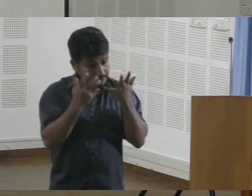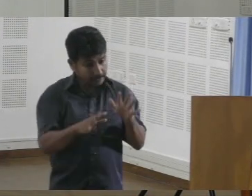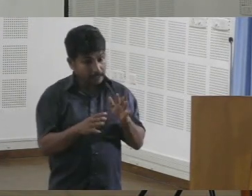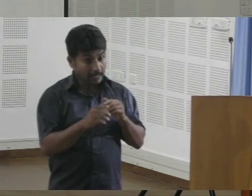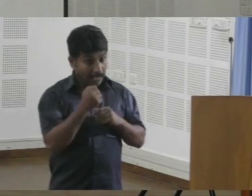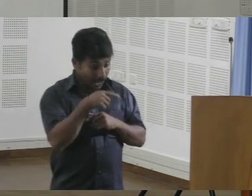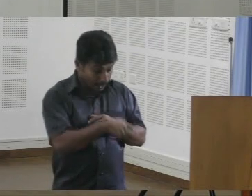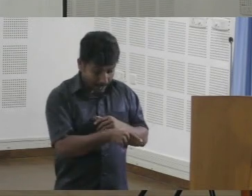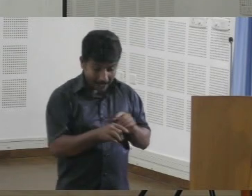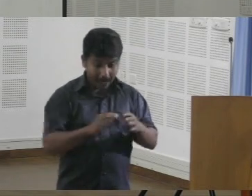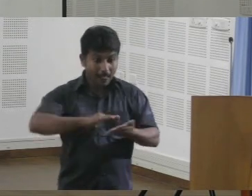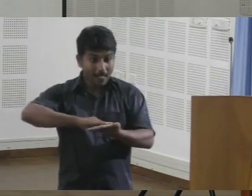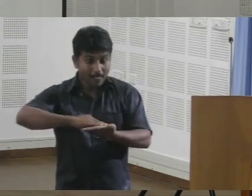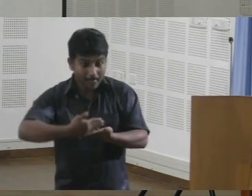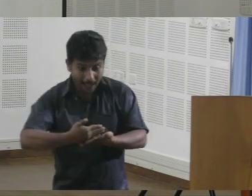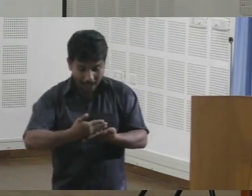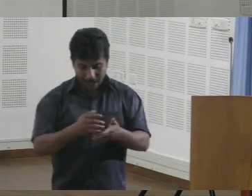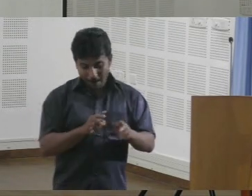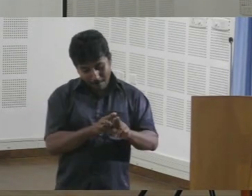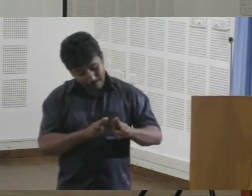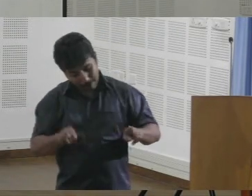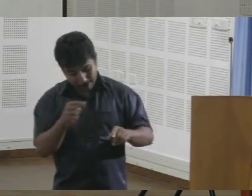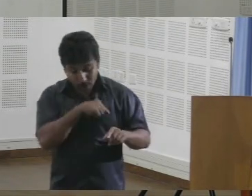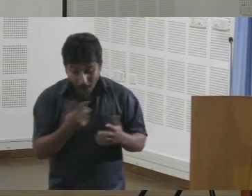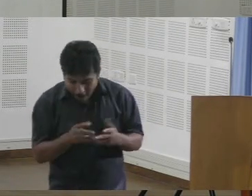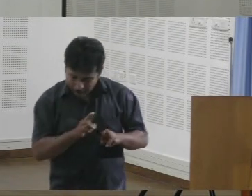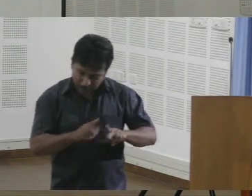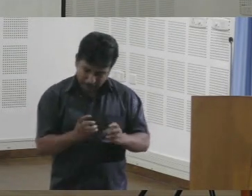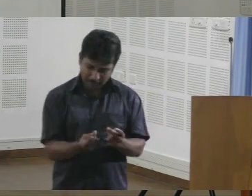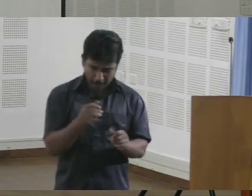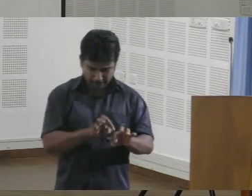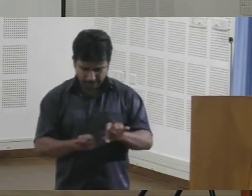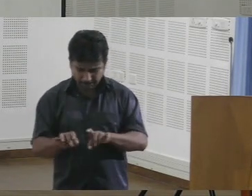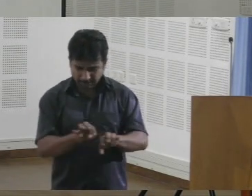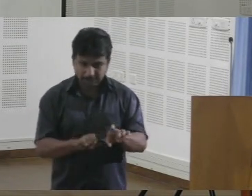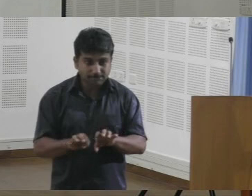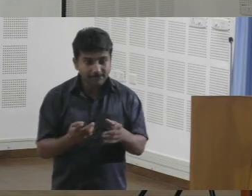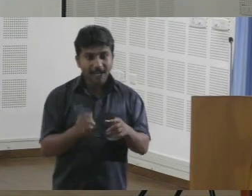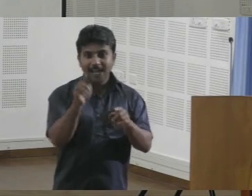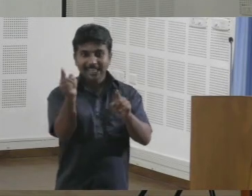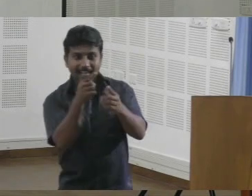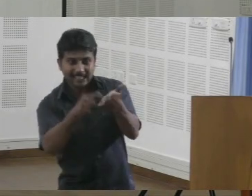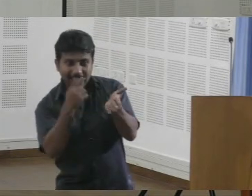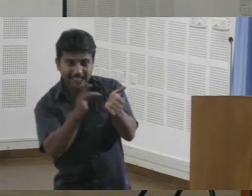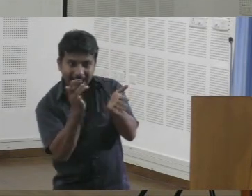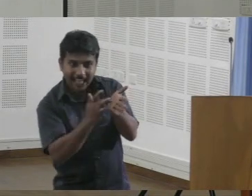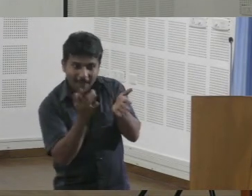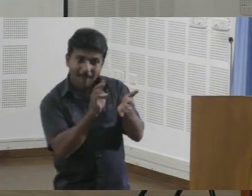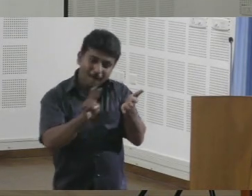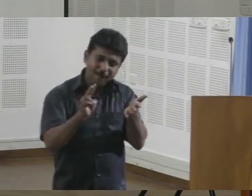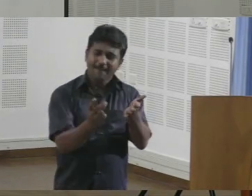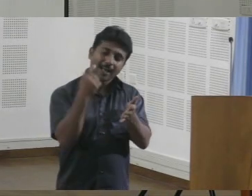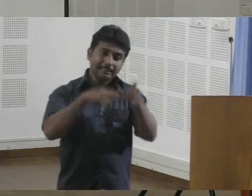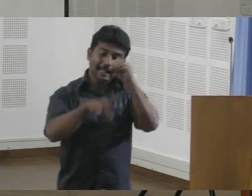എല്ലാ കീബോർഡും ഇൻക്ലൂഡിങ് ടച്ച് സ്ക്രീൻ യൂസ് ചെയ്യാൻ പഠിച്ചു. നല്ല സ്പീഡിൽ, നല്ല ഫോക്കസോടുകൂടി തുടങ്ങിയപ്പോൾ ഒരക്ഷരം